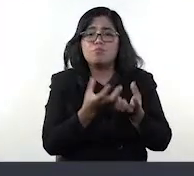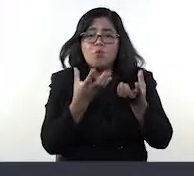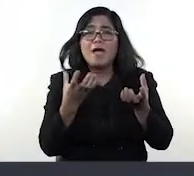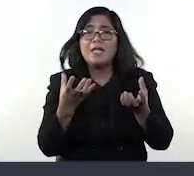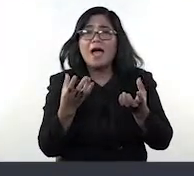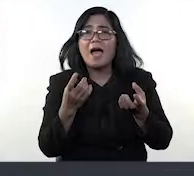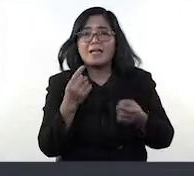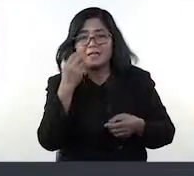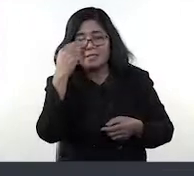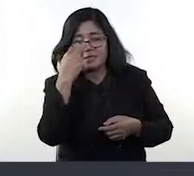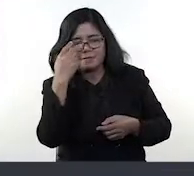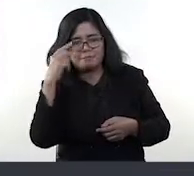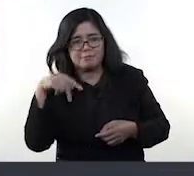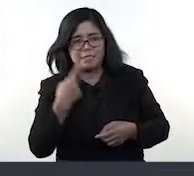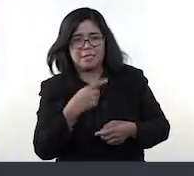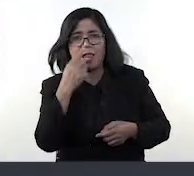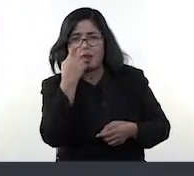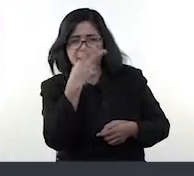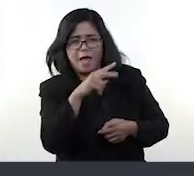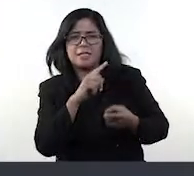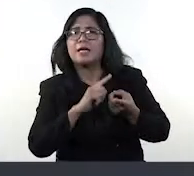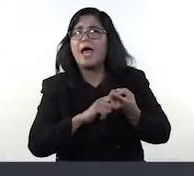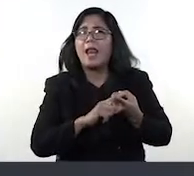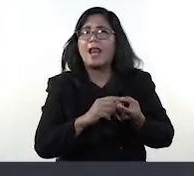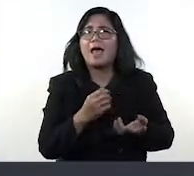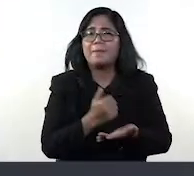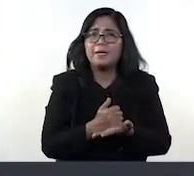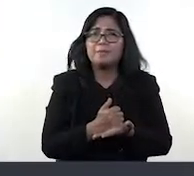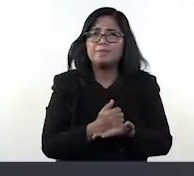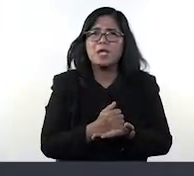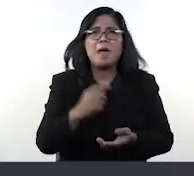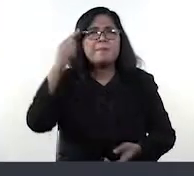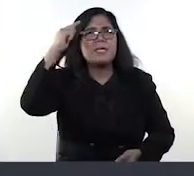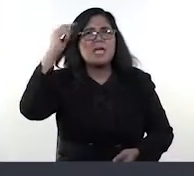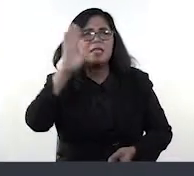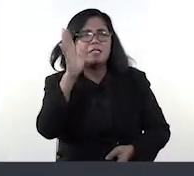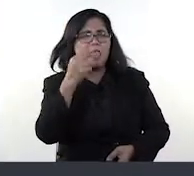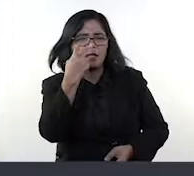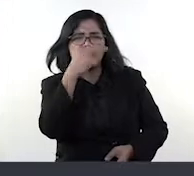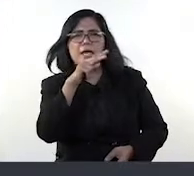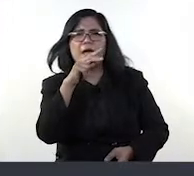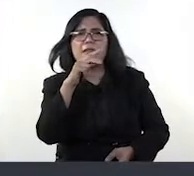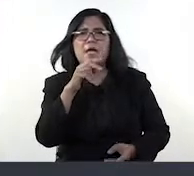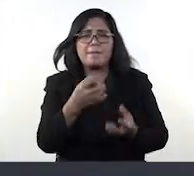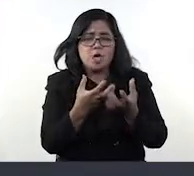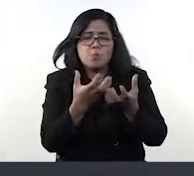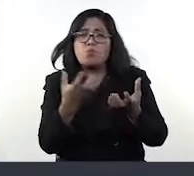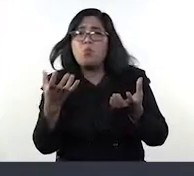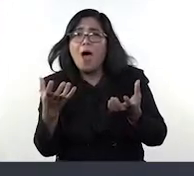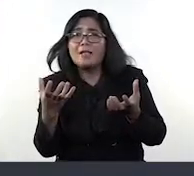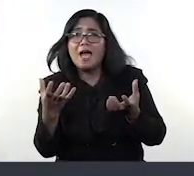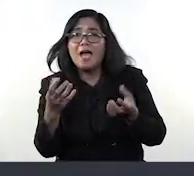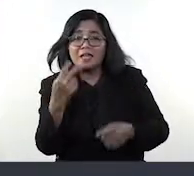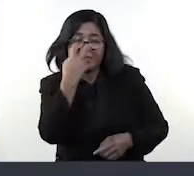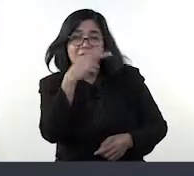Hai jadi hal yang paling jelas dapat kita lihat kan pikiran sesuatu enggak bisa terlihat Hai Tapi